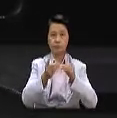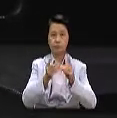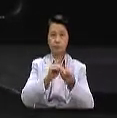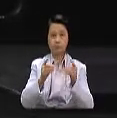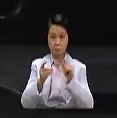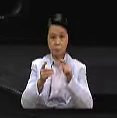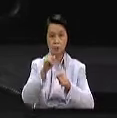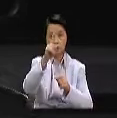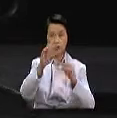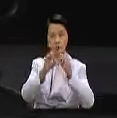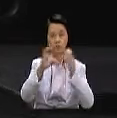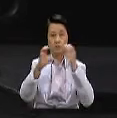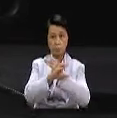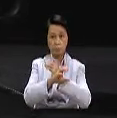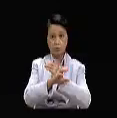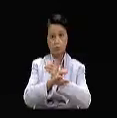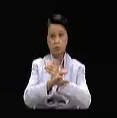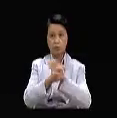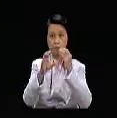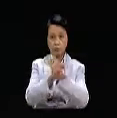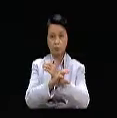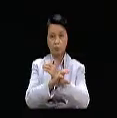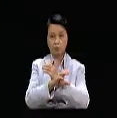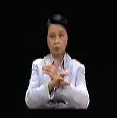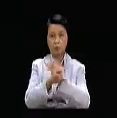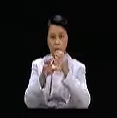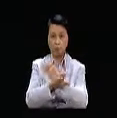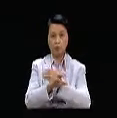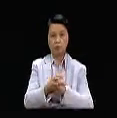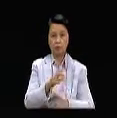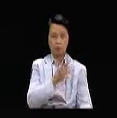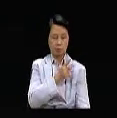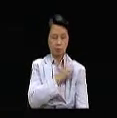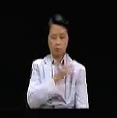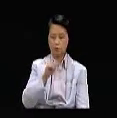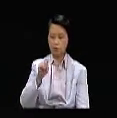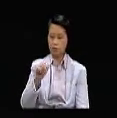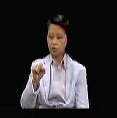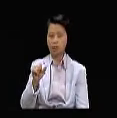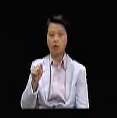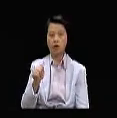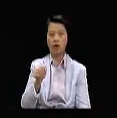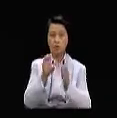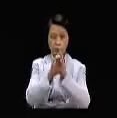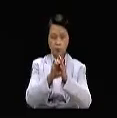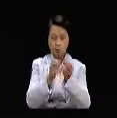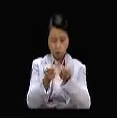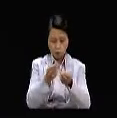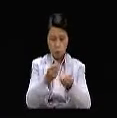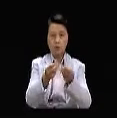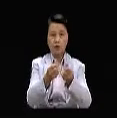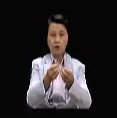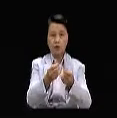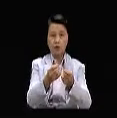satu cabaran yang disahut oleh kode pernik Esa sebagai contohnya urusan tanah nah